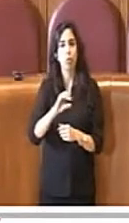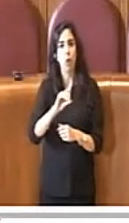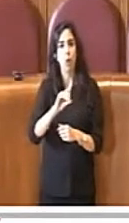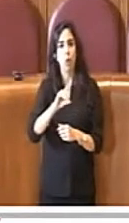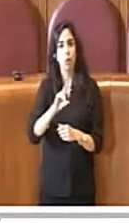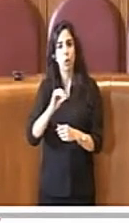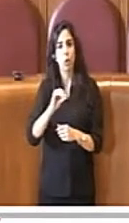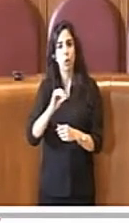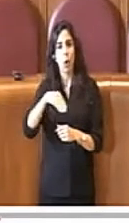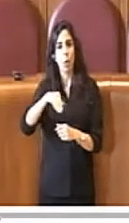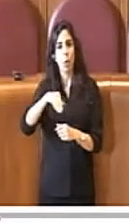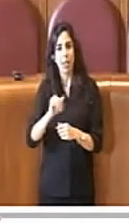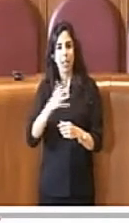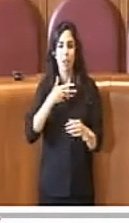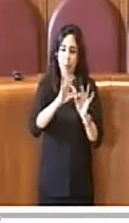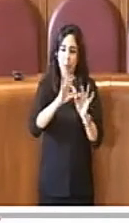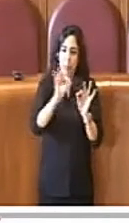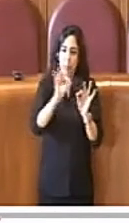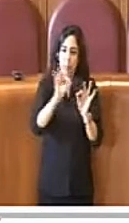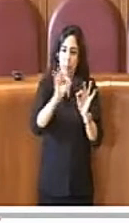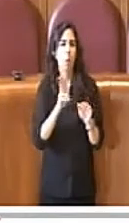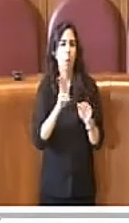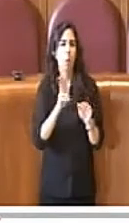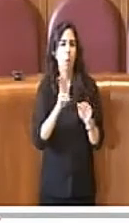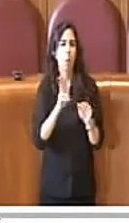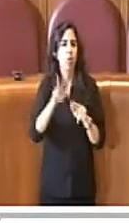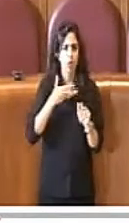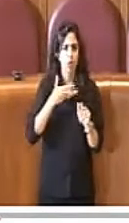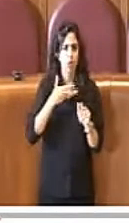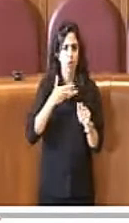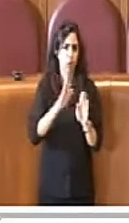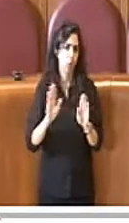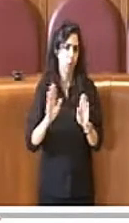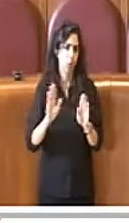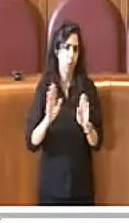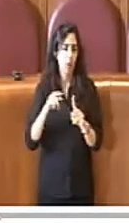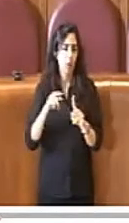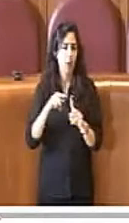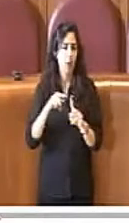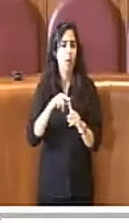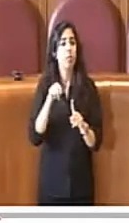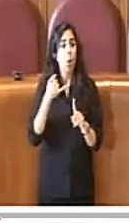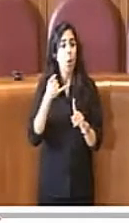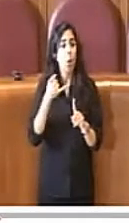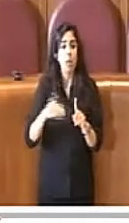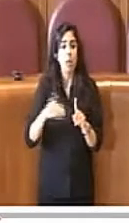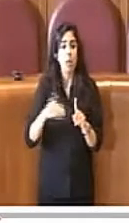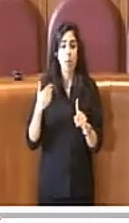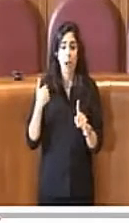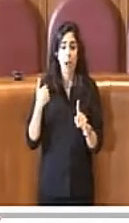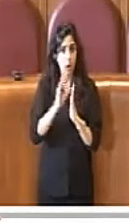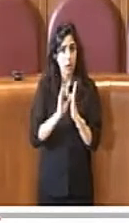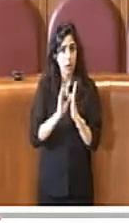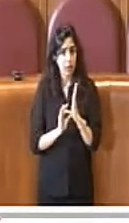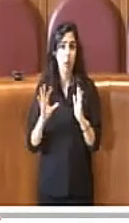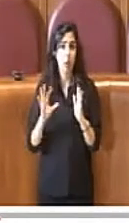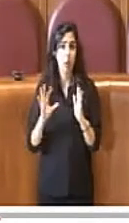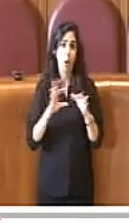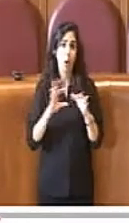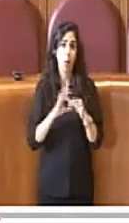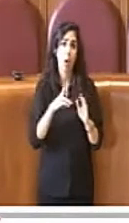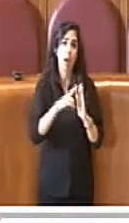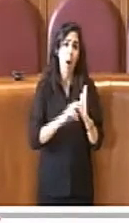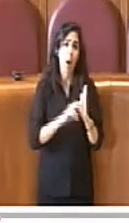15 municipi di Roma Capitale, la cui ultima regolamentazione risale alla deliberazione del Consiglio Comunale